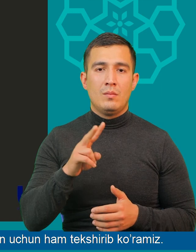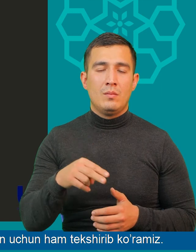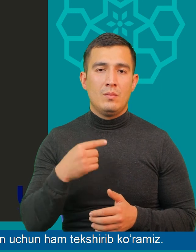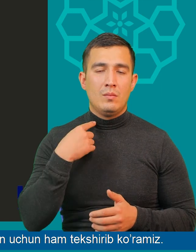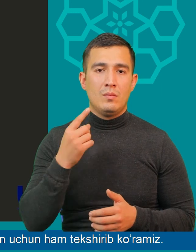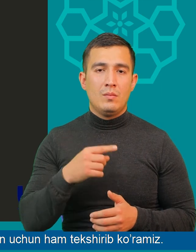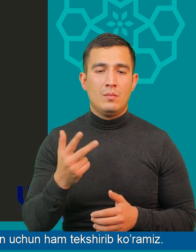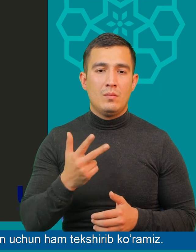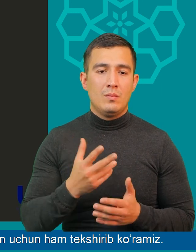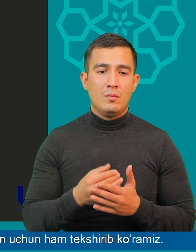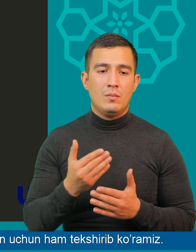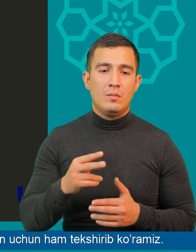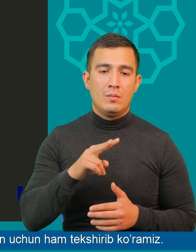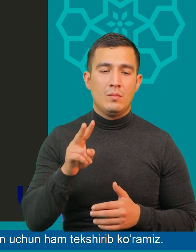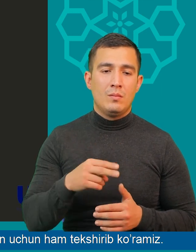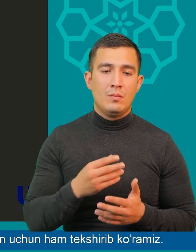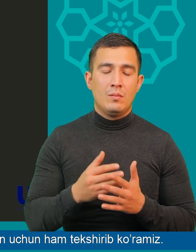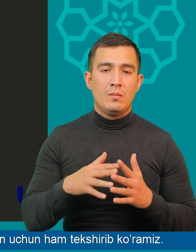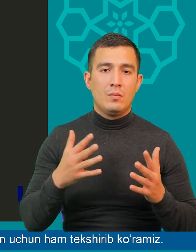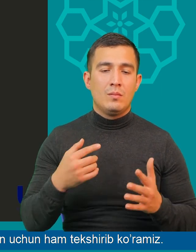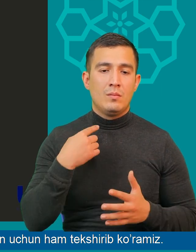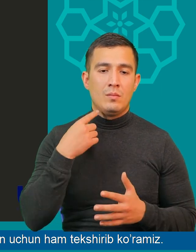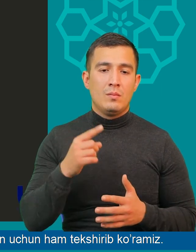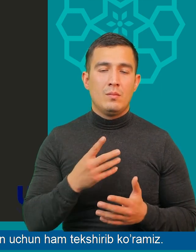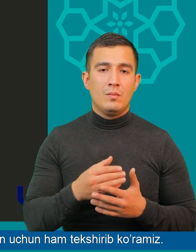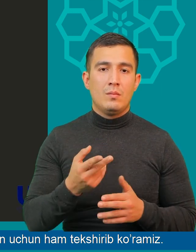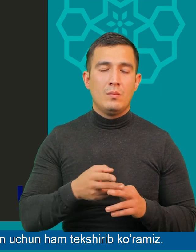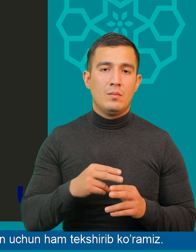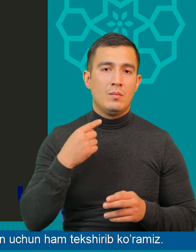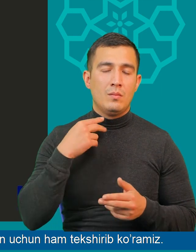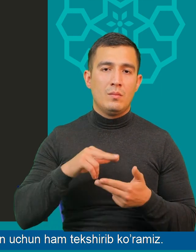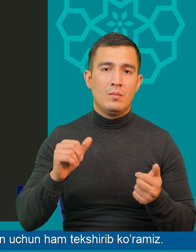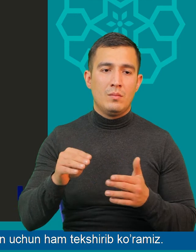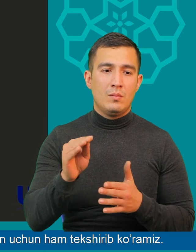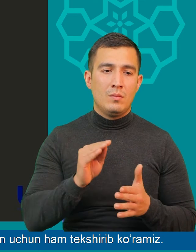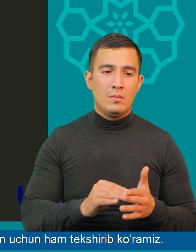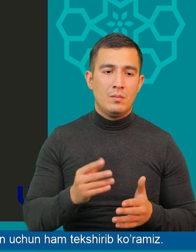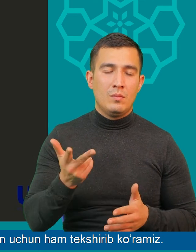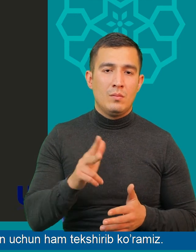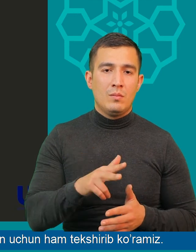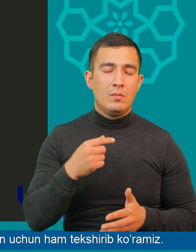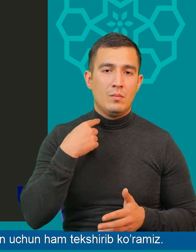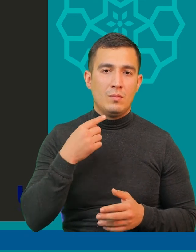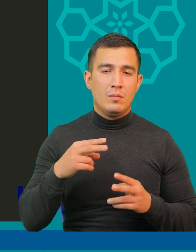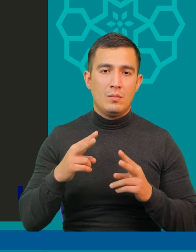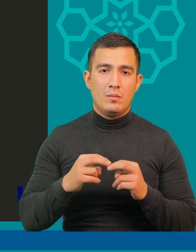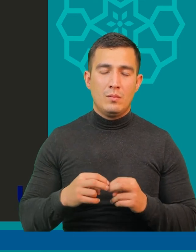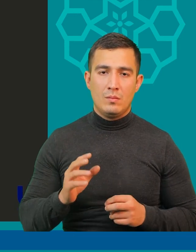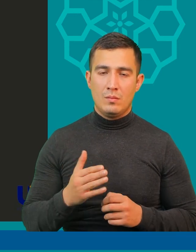bo'ladi. $son 1 ga teng. Ushbuni copyright qilib, ya'ni uchala son uchun ham tekshirib chiqamiz.